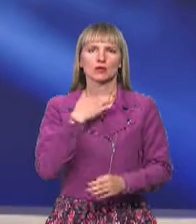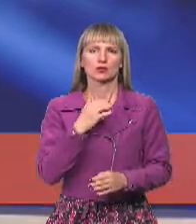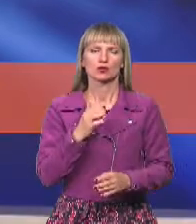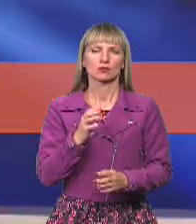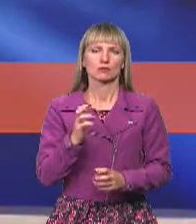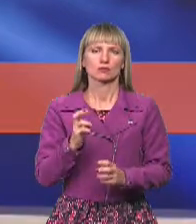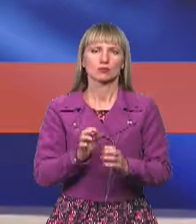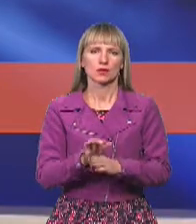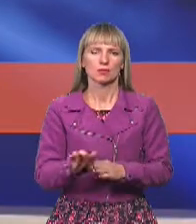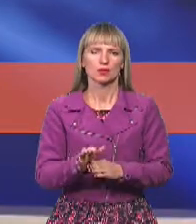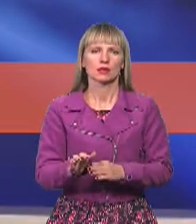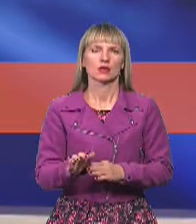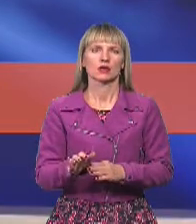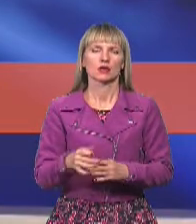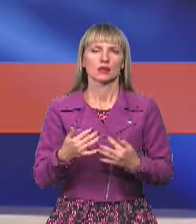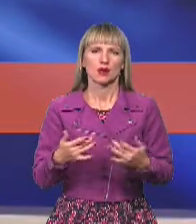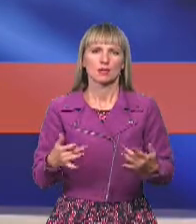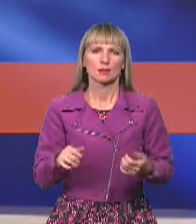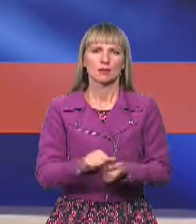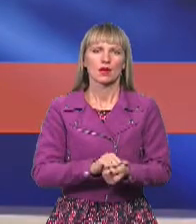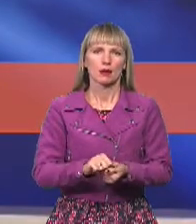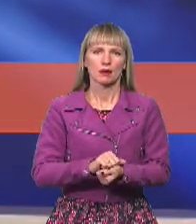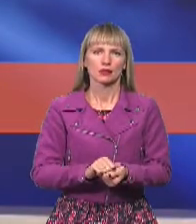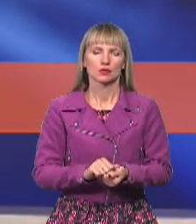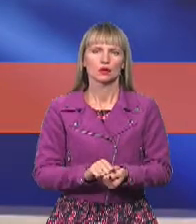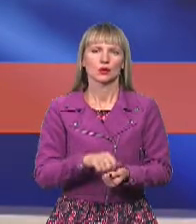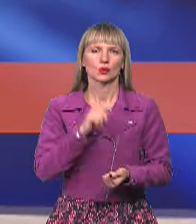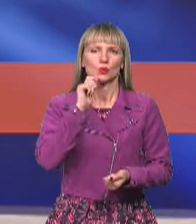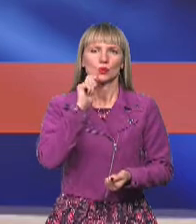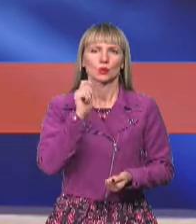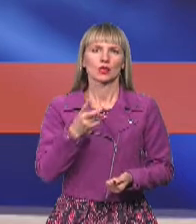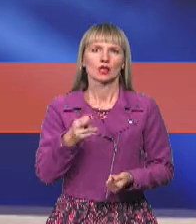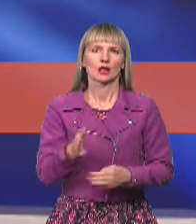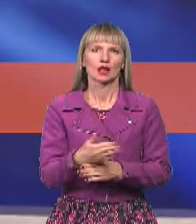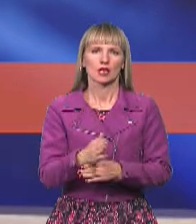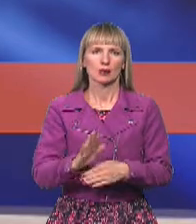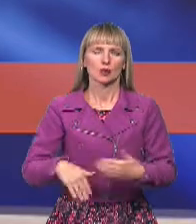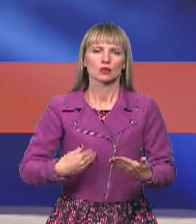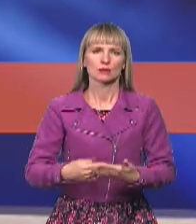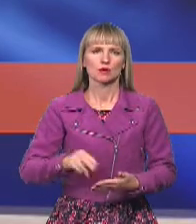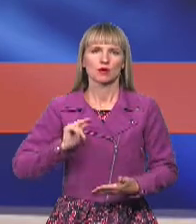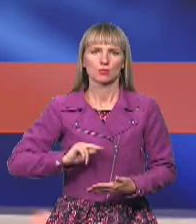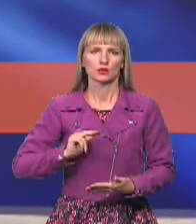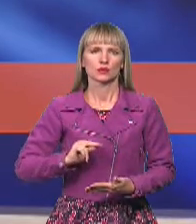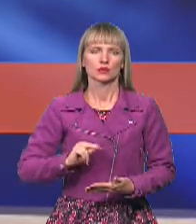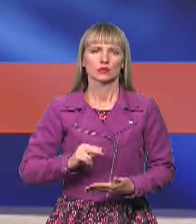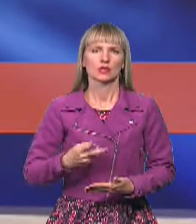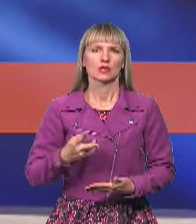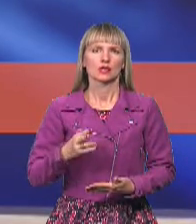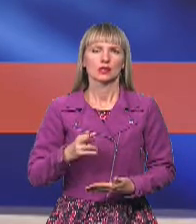промышленности, рыбоперерабатывающие, кстати, они украинские для рыбы до сих пор действуют,